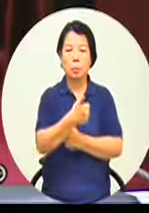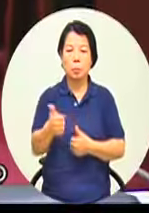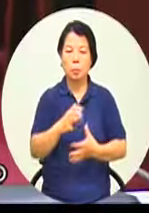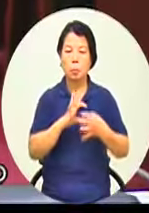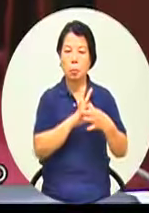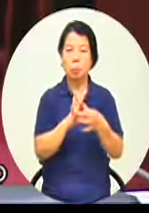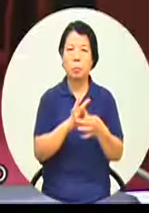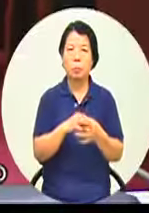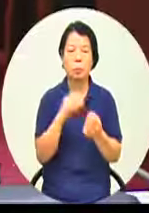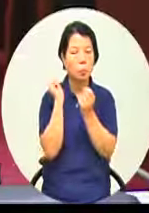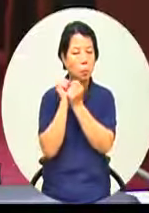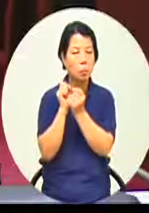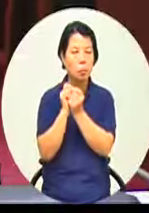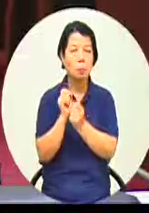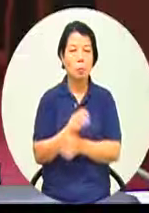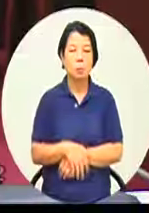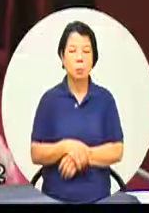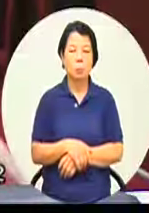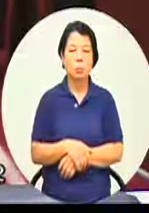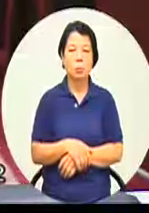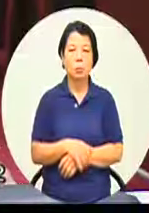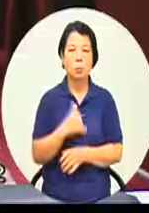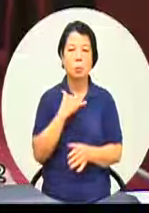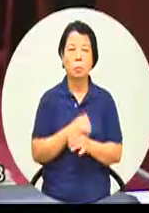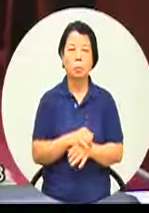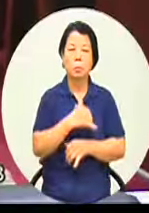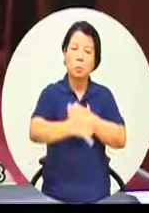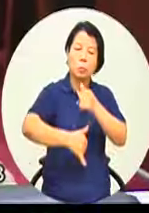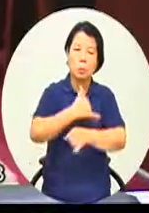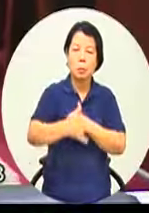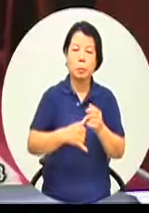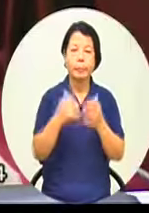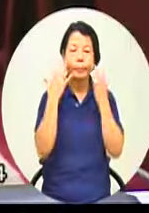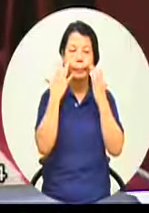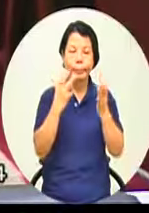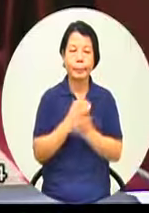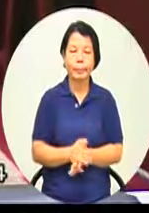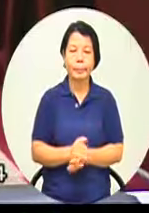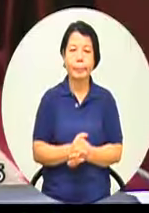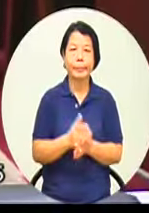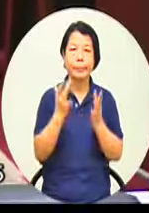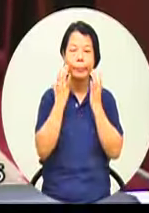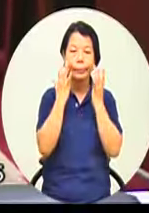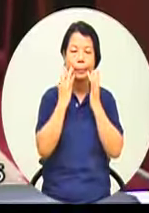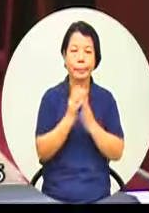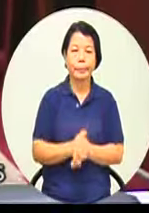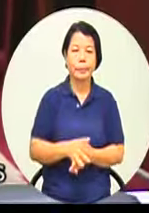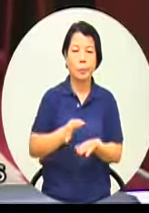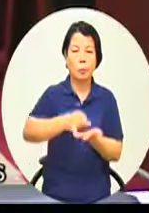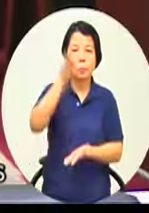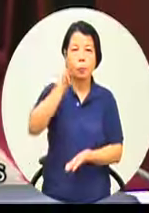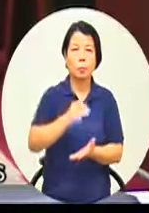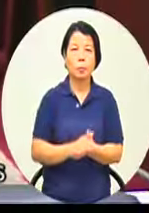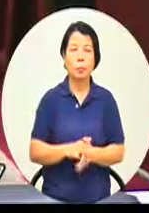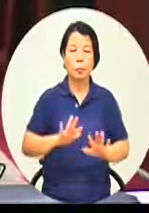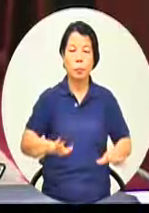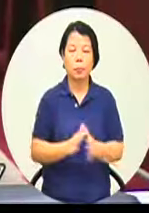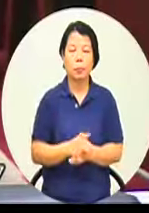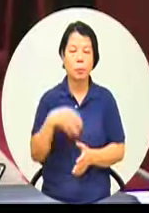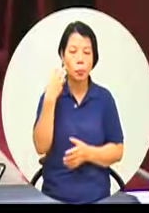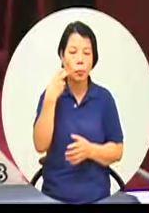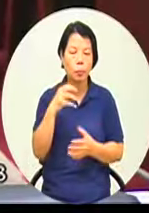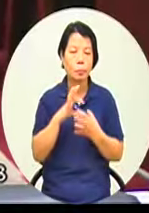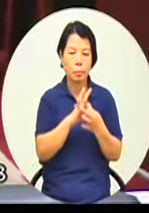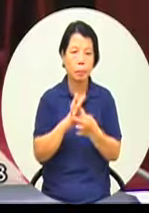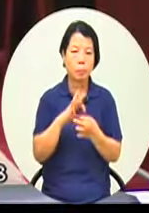近民生的必需品菜价。其实菜价也跟我们的果菜，也跟我们的水果是息息相